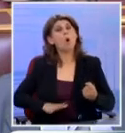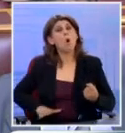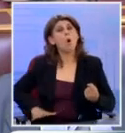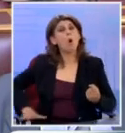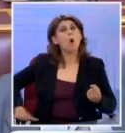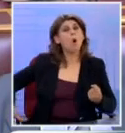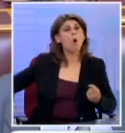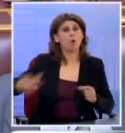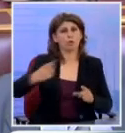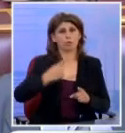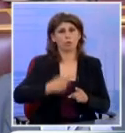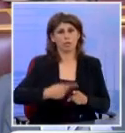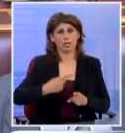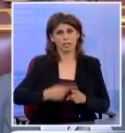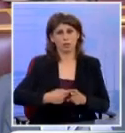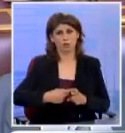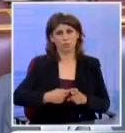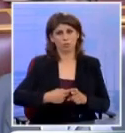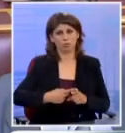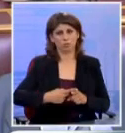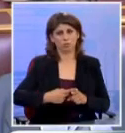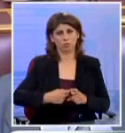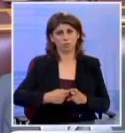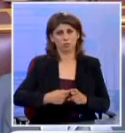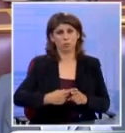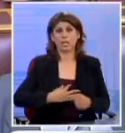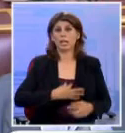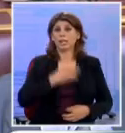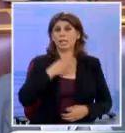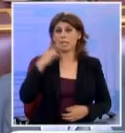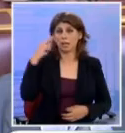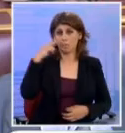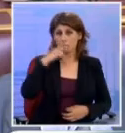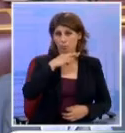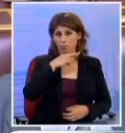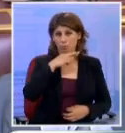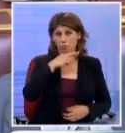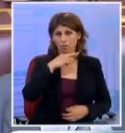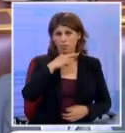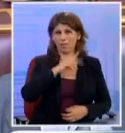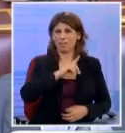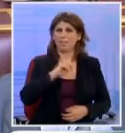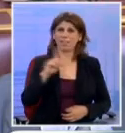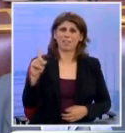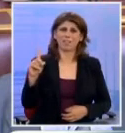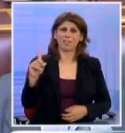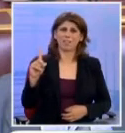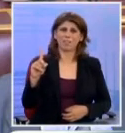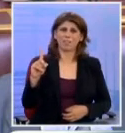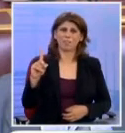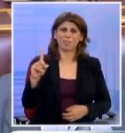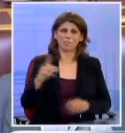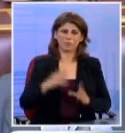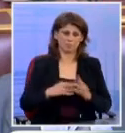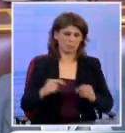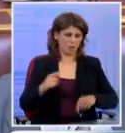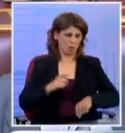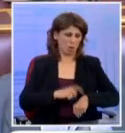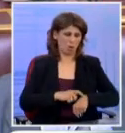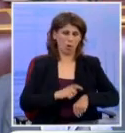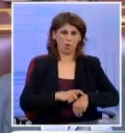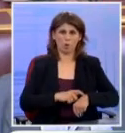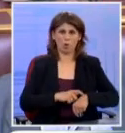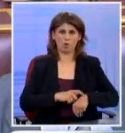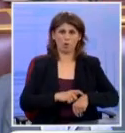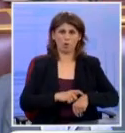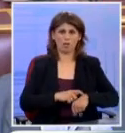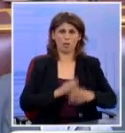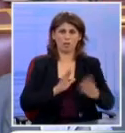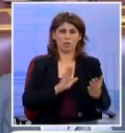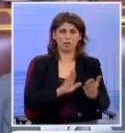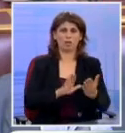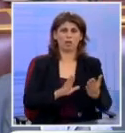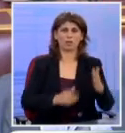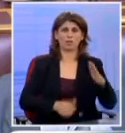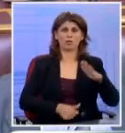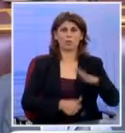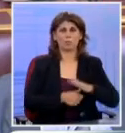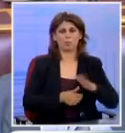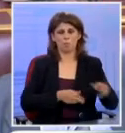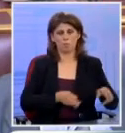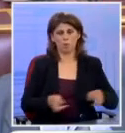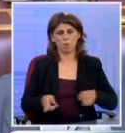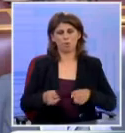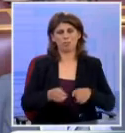λαού. Κύριε Πρωθυπουργέ, μην χάνετε όμως την ώρα σας και απευθύνεστε στον πρόεδρο του